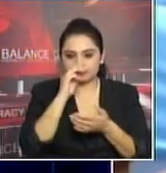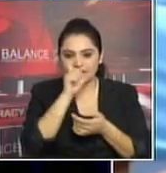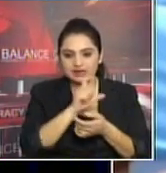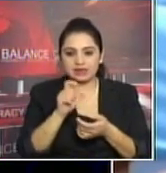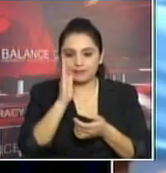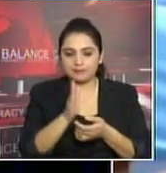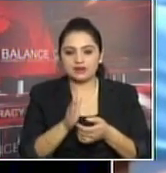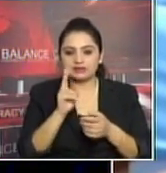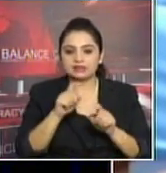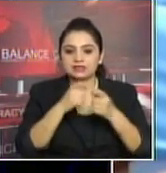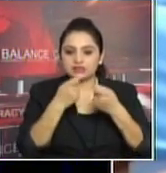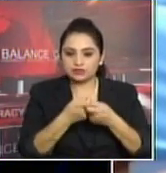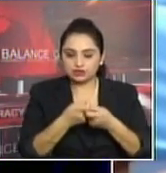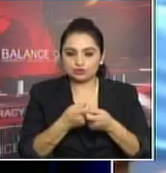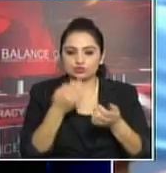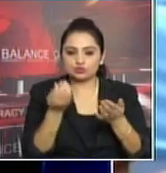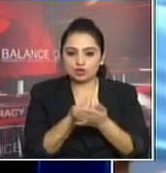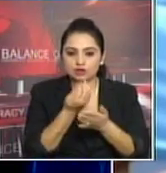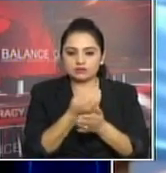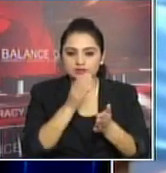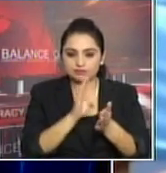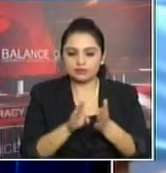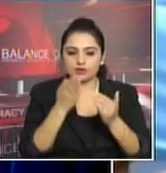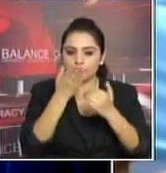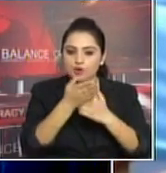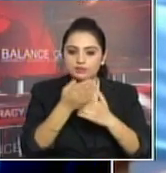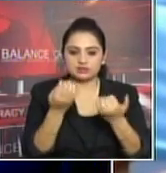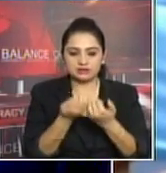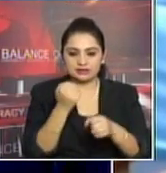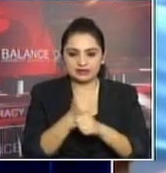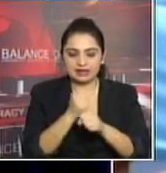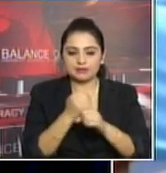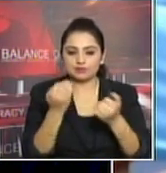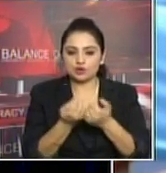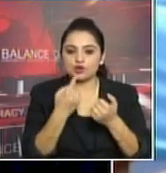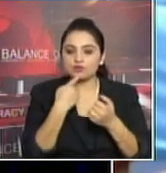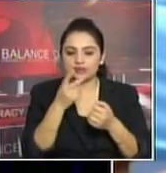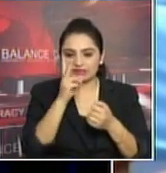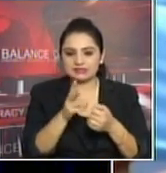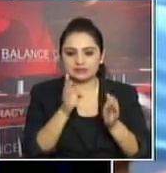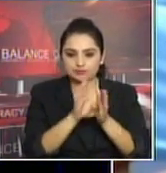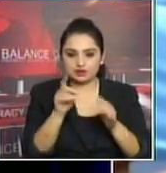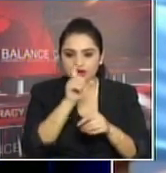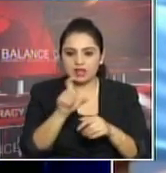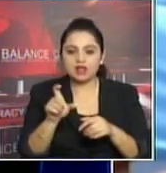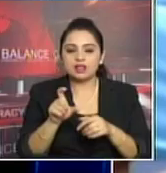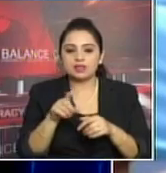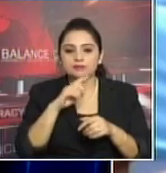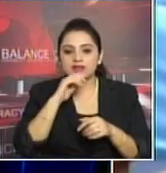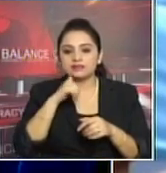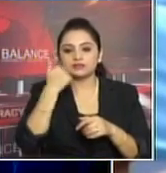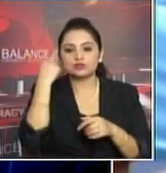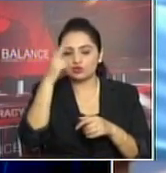नेपालले यस्तो क्षेत्रीय सहयोग सङ्गठन मार्फत प्रवेश गर्ने काम गर्यो भने त्यसबाट नेपालले दीर्घकालीन